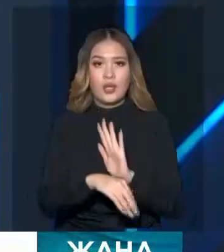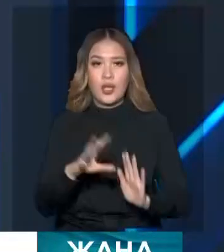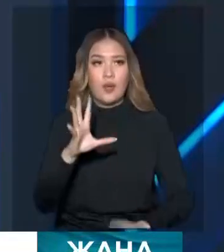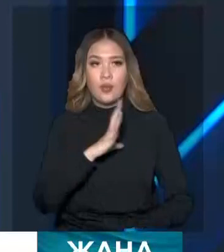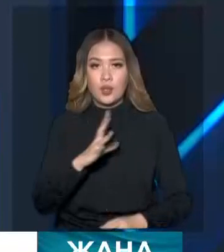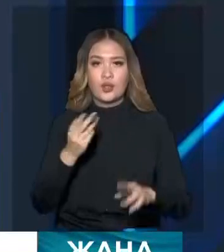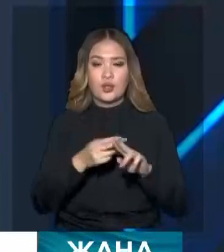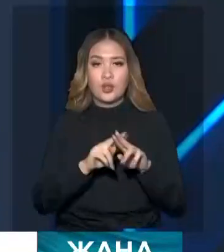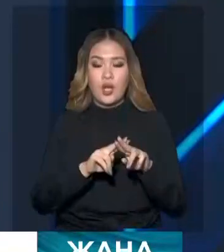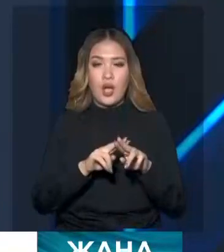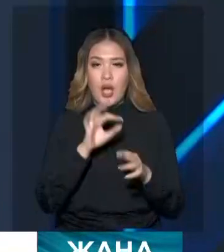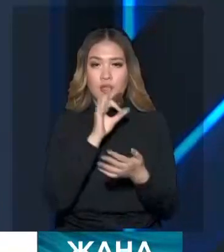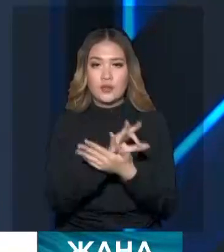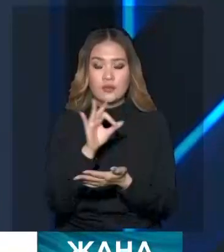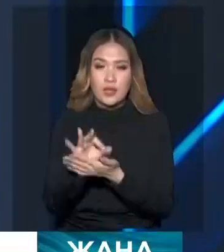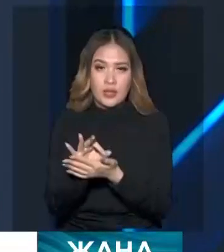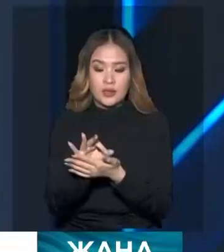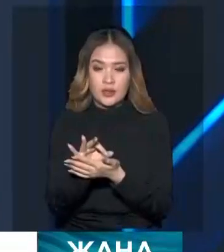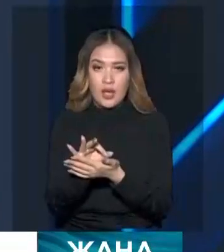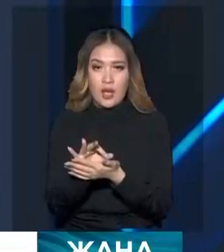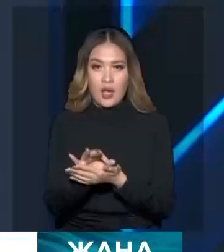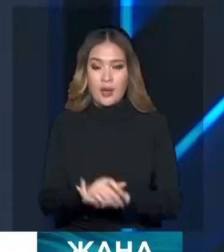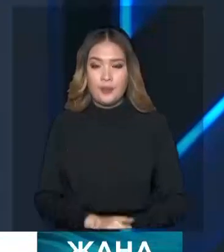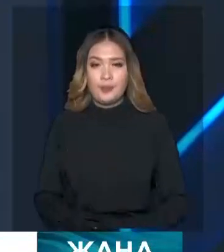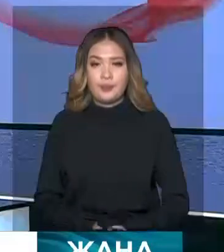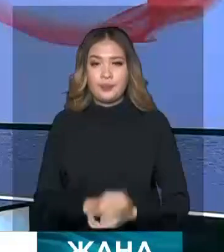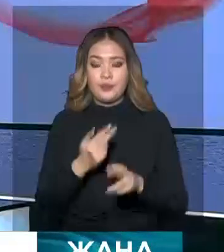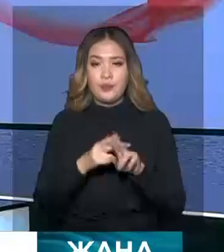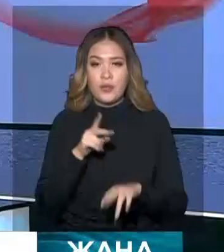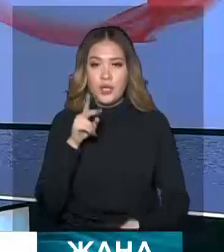спорт төрешілері бар. Сол спорт төрешілерден тоже